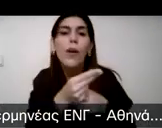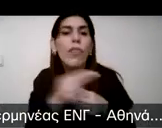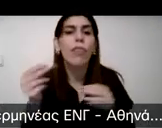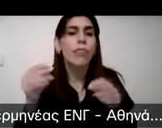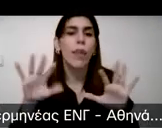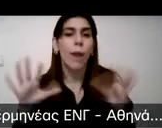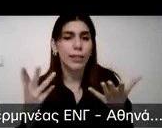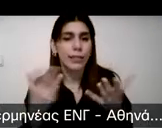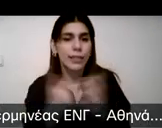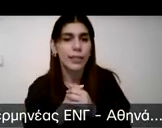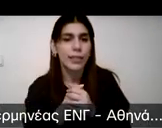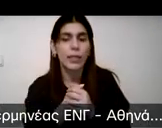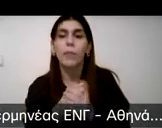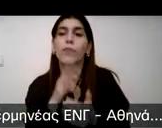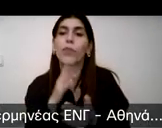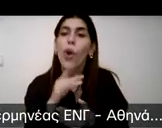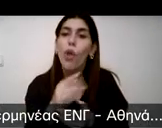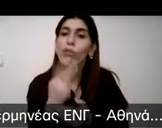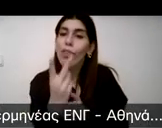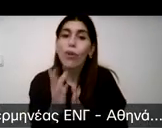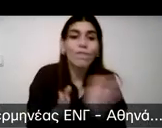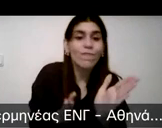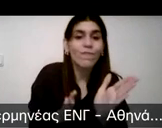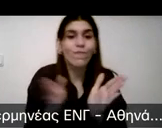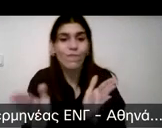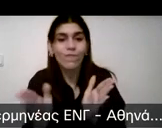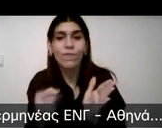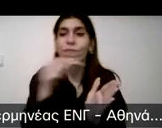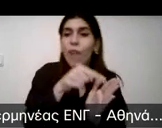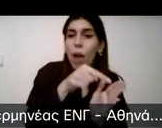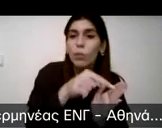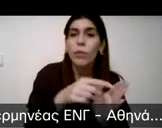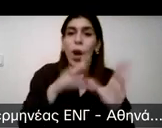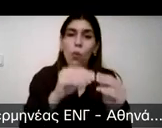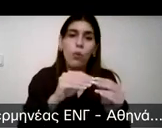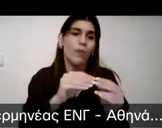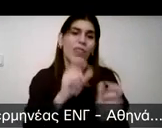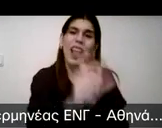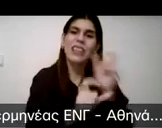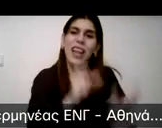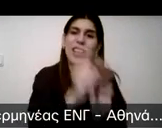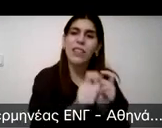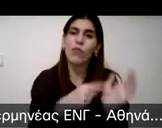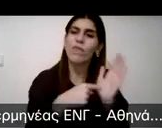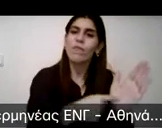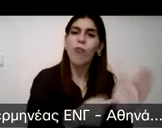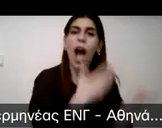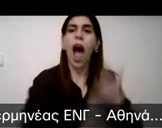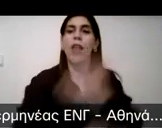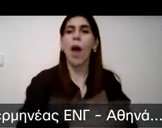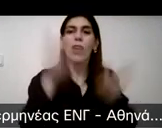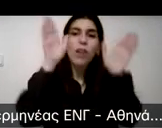στίγμα του επίμονου αναπηρωποιητικού ή και μισαναπηρικού λόγου. Γίνεται αναφορά στη